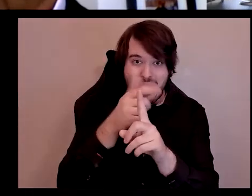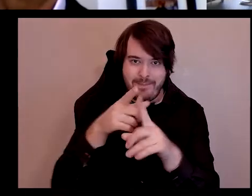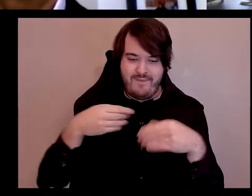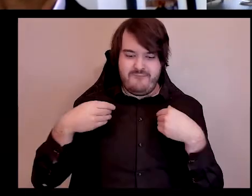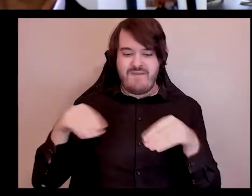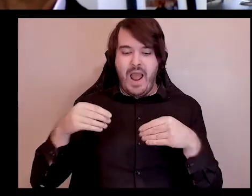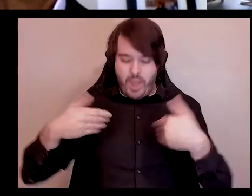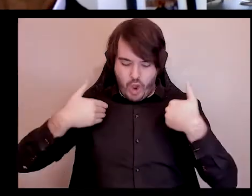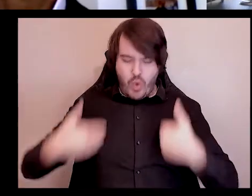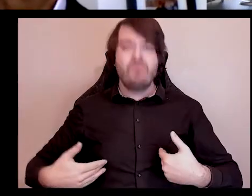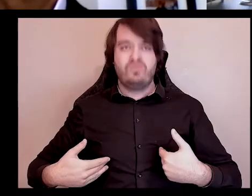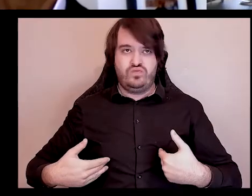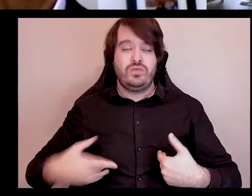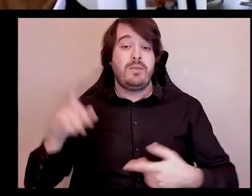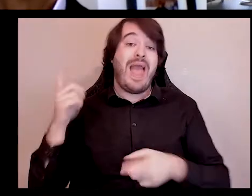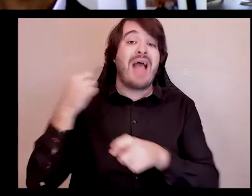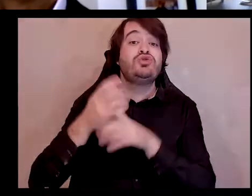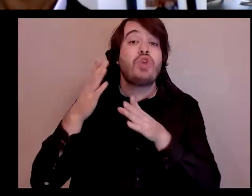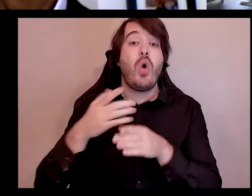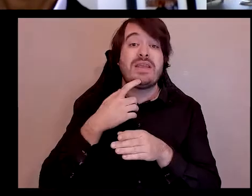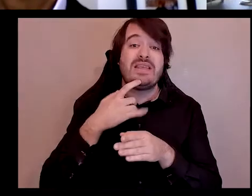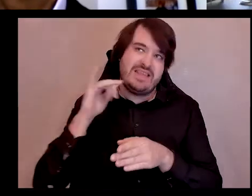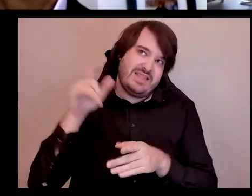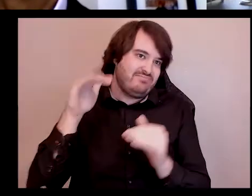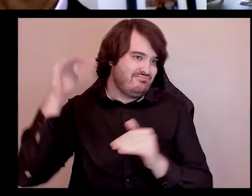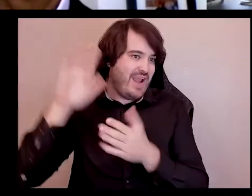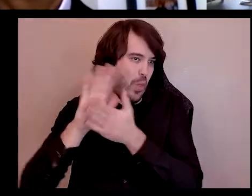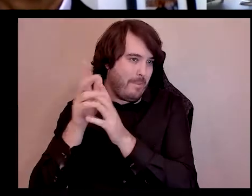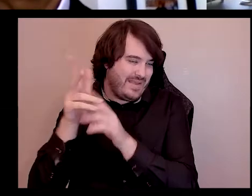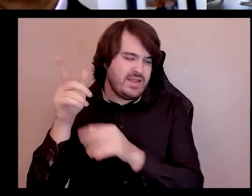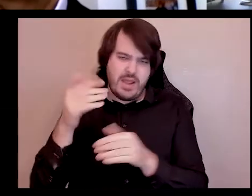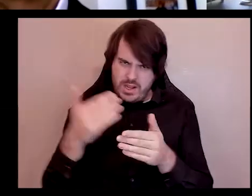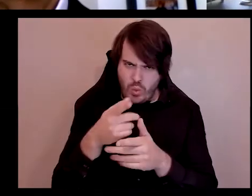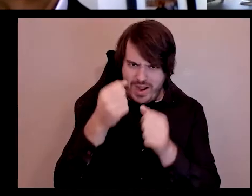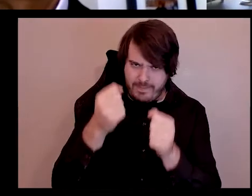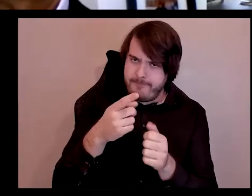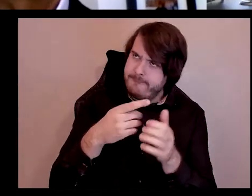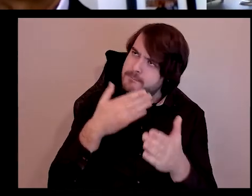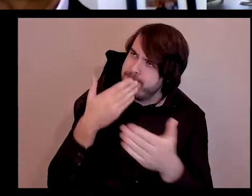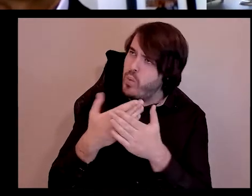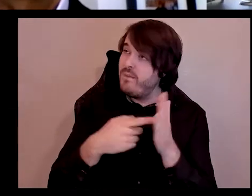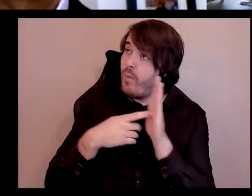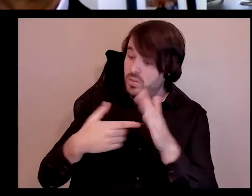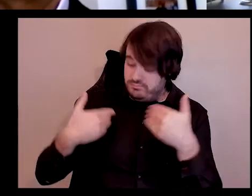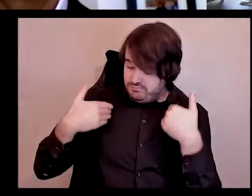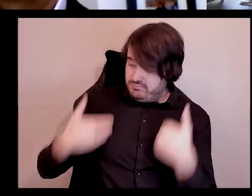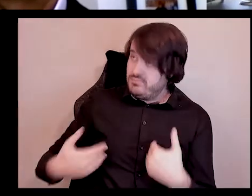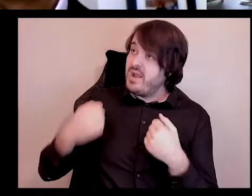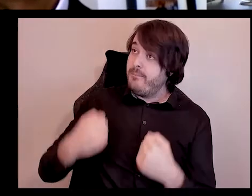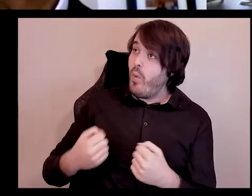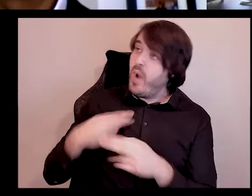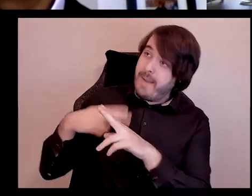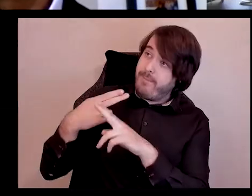décision en votre faveur? C'est ça l'enjeu. On est dans un rôle de vendeur-acheteur. Vous êtes le vendeur, le